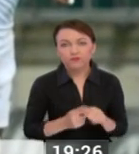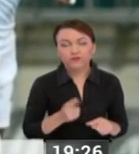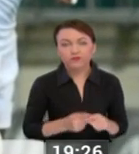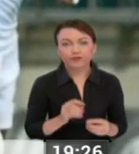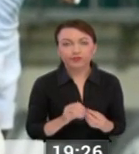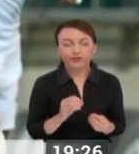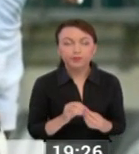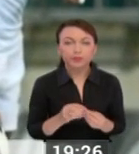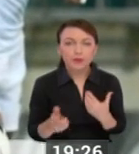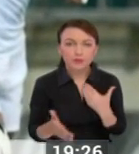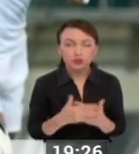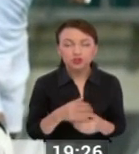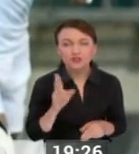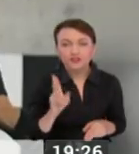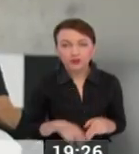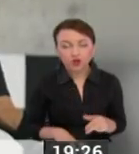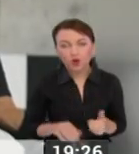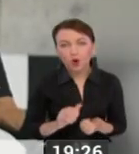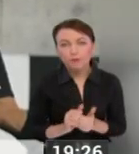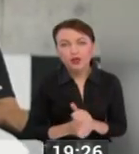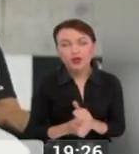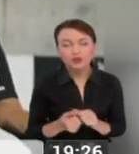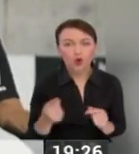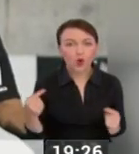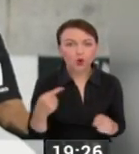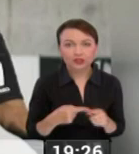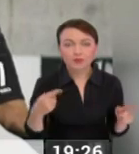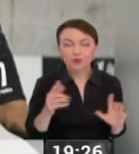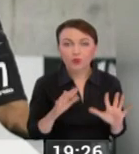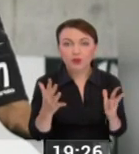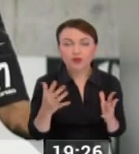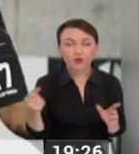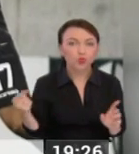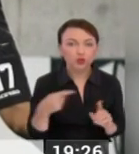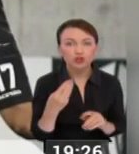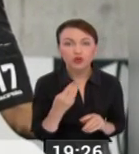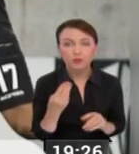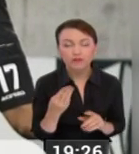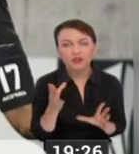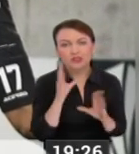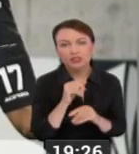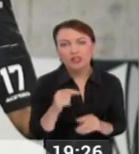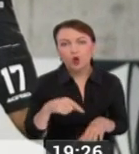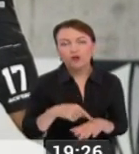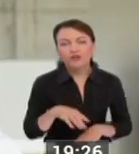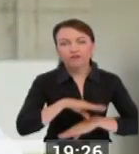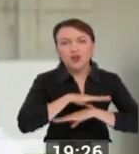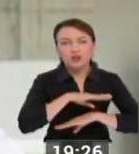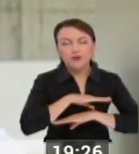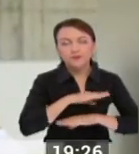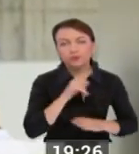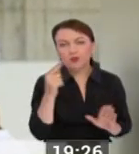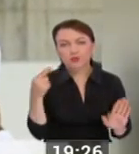до завершення поєдинку суперники обмінялися гострими моментами. На удар Шепелєва встиг зреагувати воротар, а Маріч поцілив